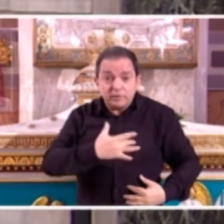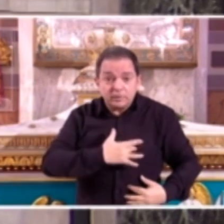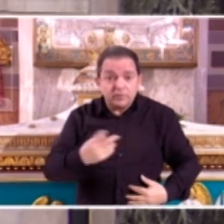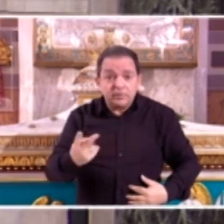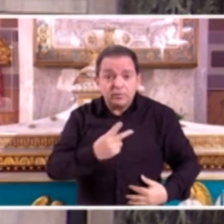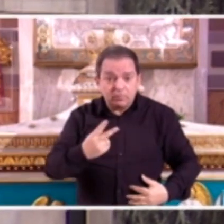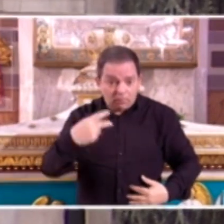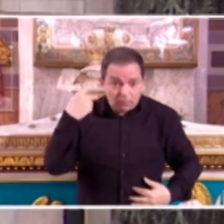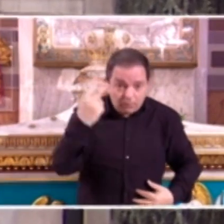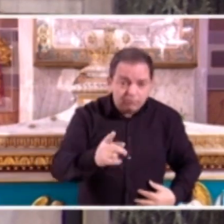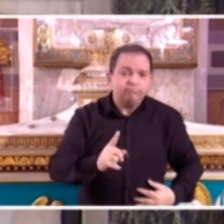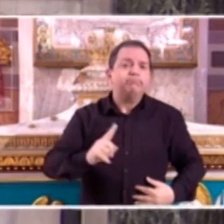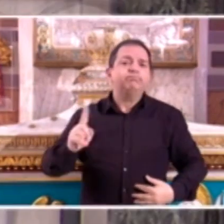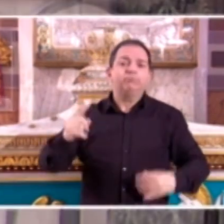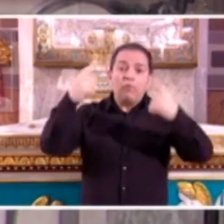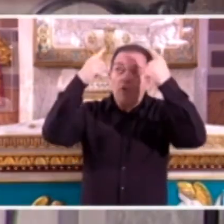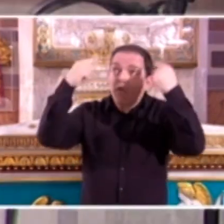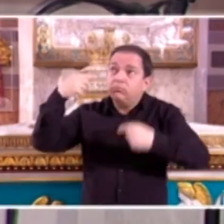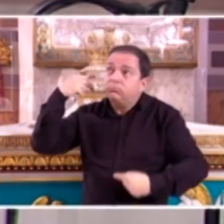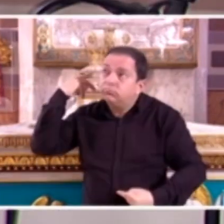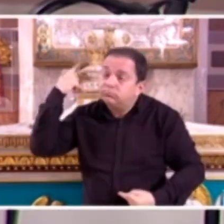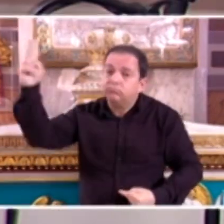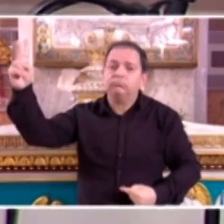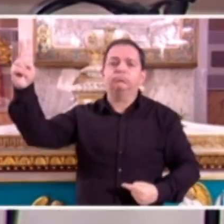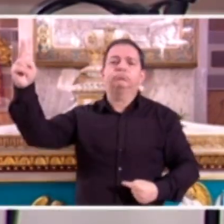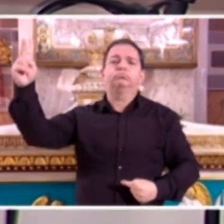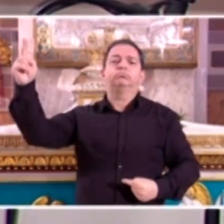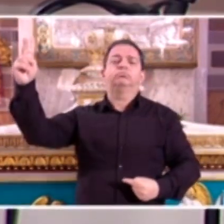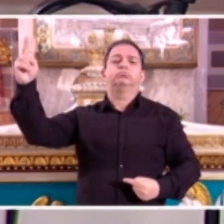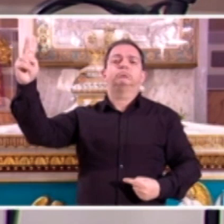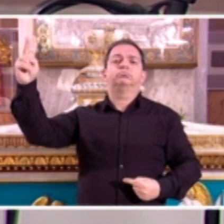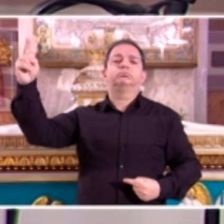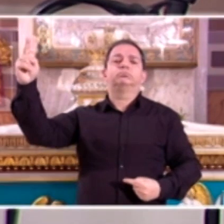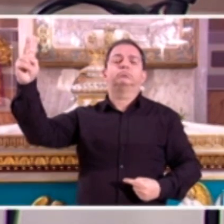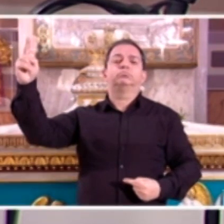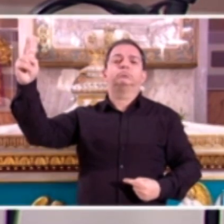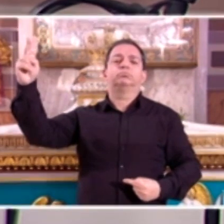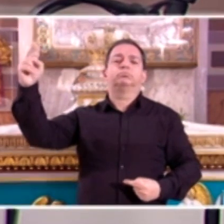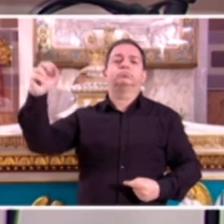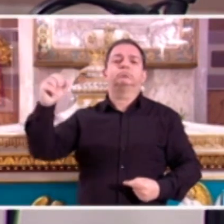Άτινα εστί του Θεού.